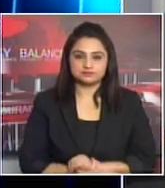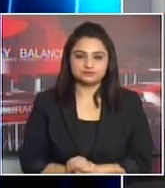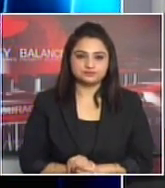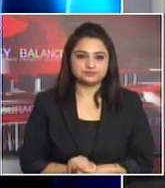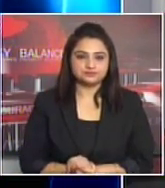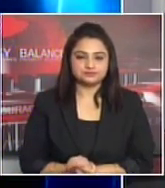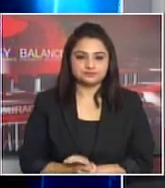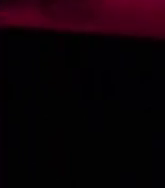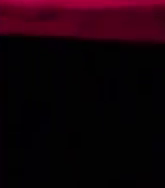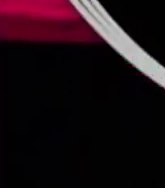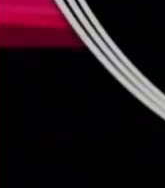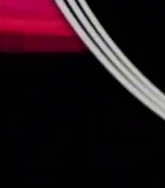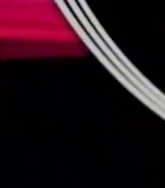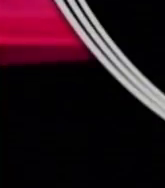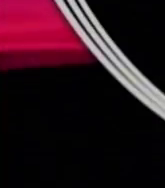सक्नुहुन्छ।